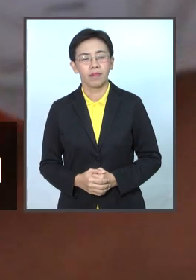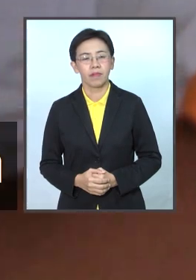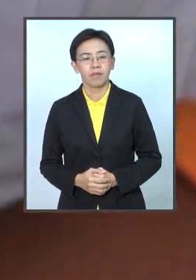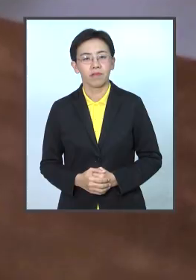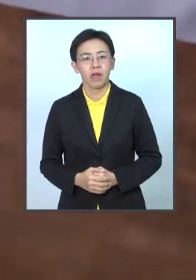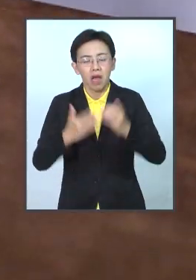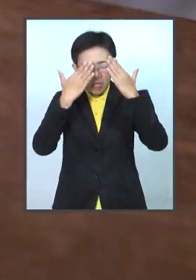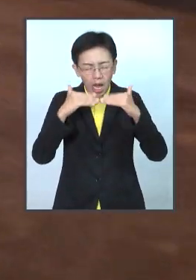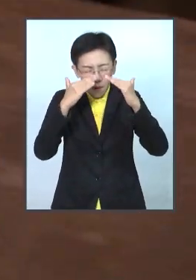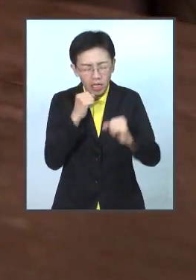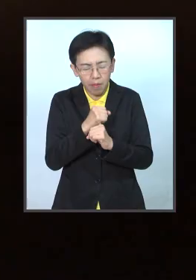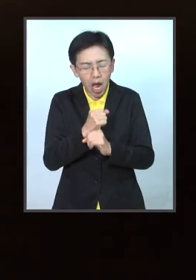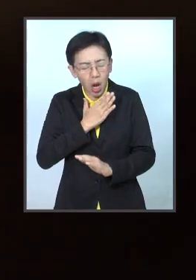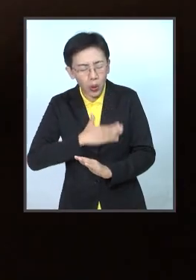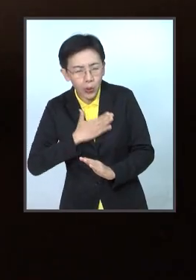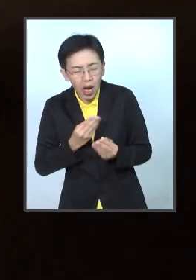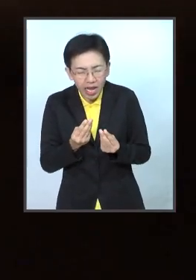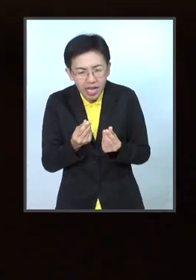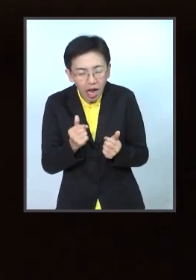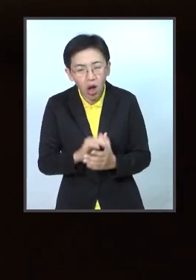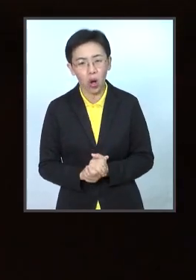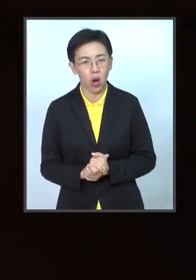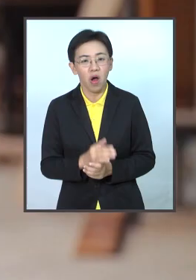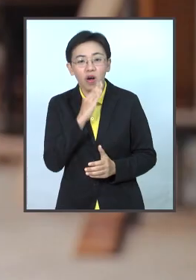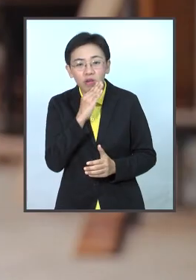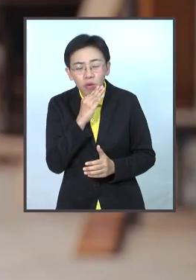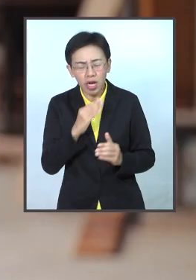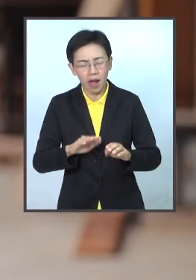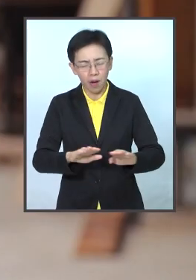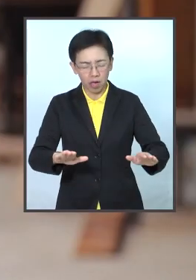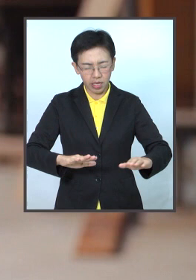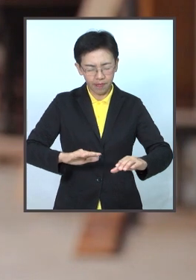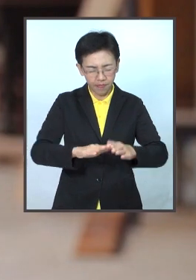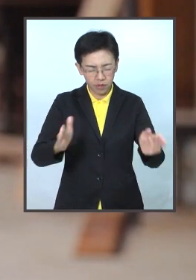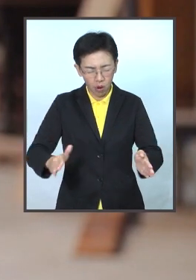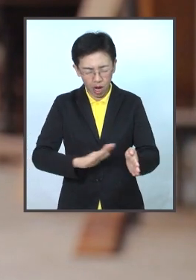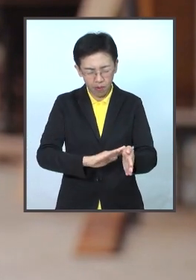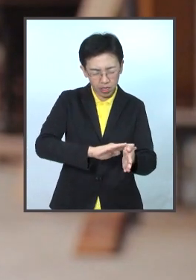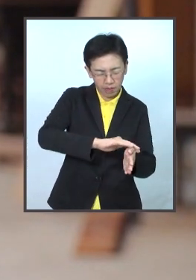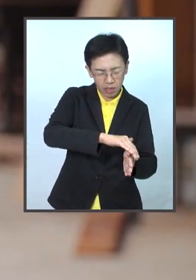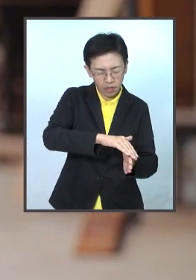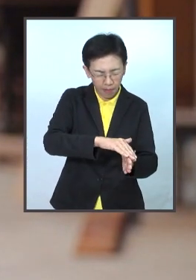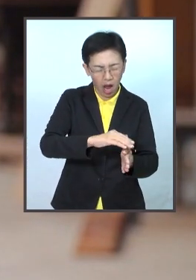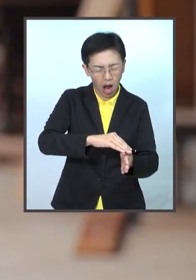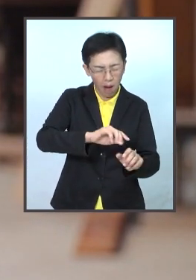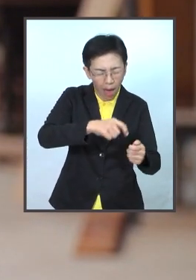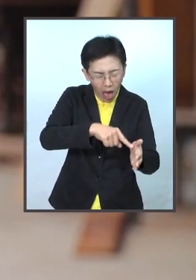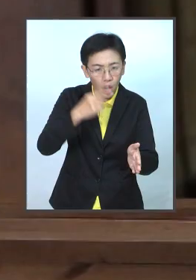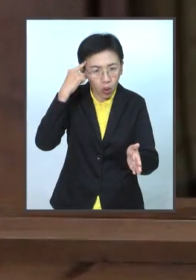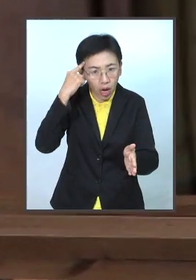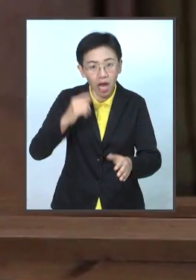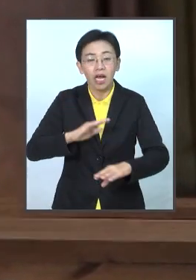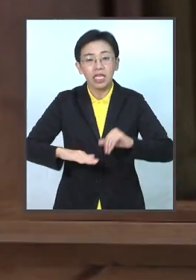าบางทีเขาจะคำไปถ้ามีไม้แตกหรือใบอะไรเนี่ยบางทีเราใช้ตามองเขาไม่เห็นเขาใช้มือสัมผัสที่เข